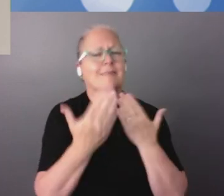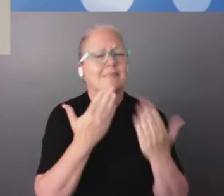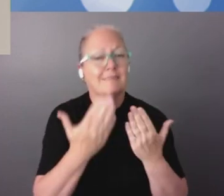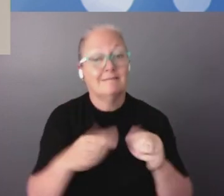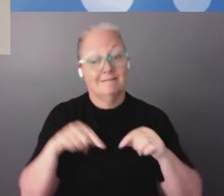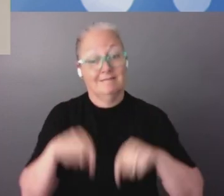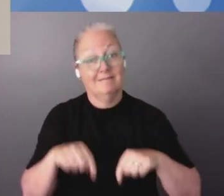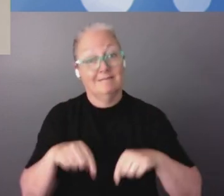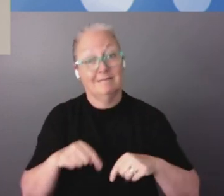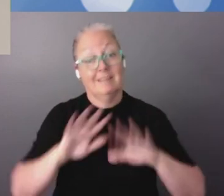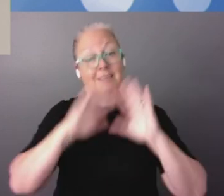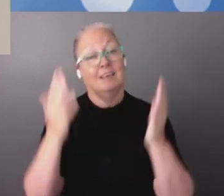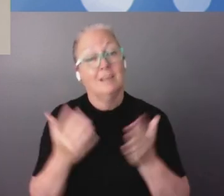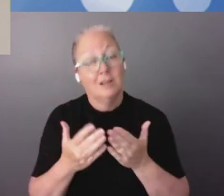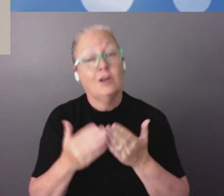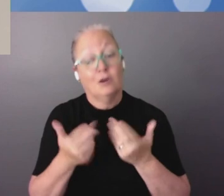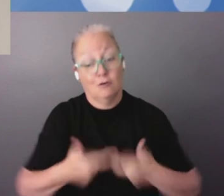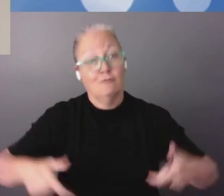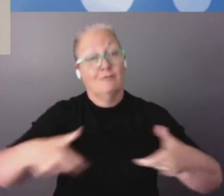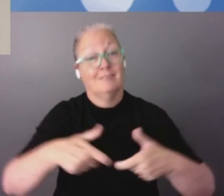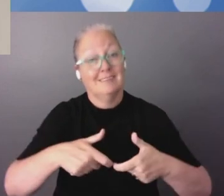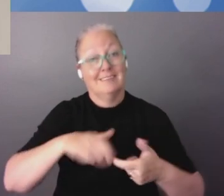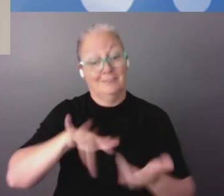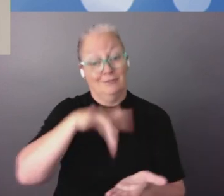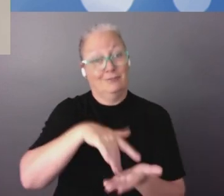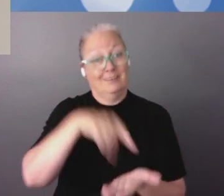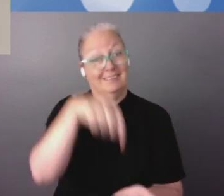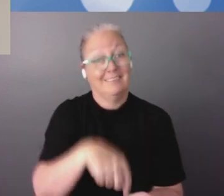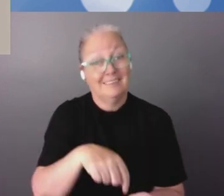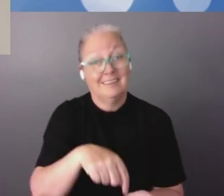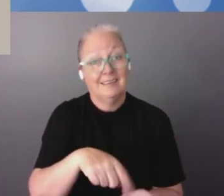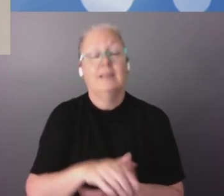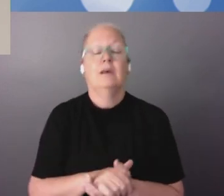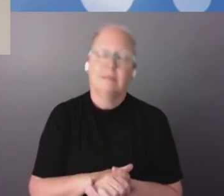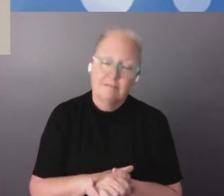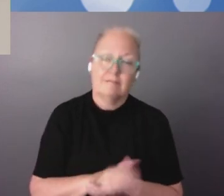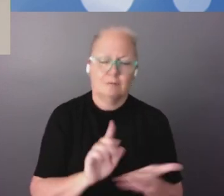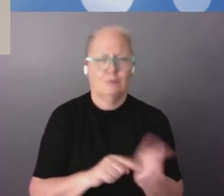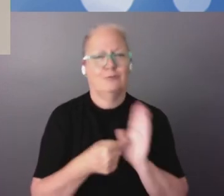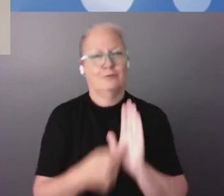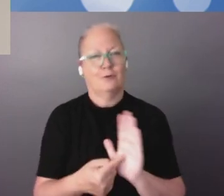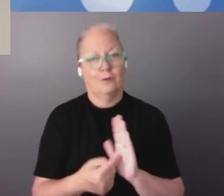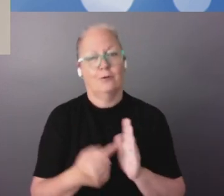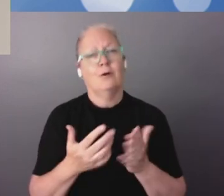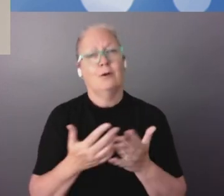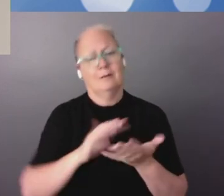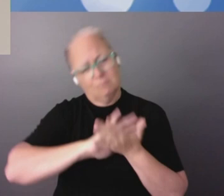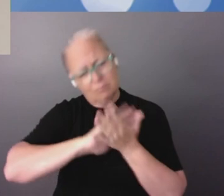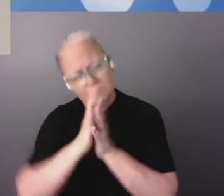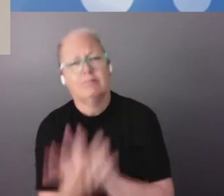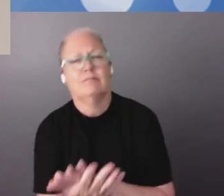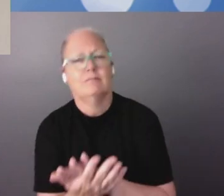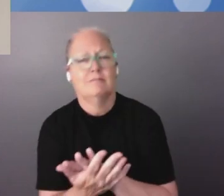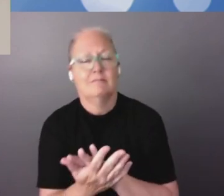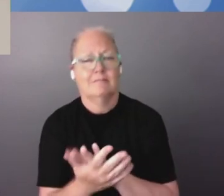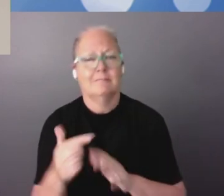котором мы вас встречаем, является одним из лучших результатов этих перемен. Имею огромную честь